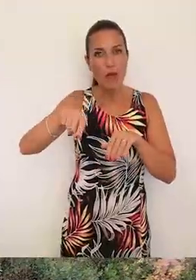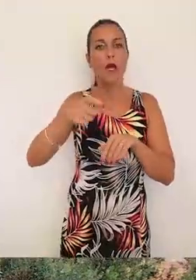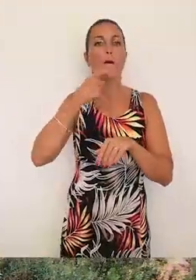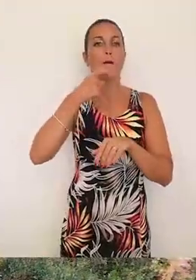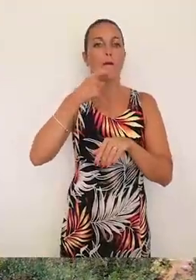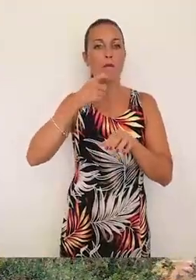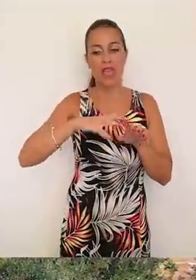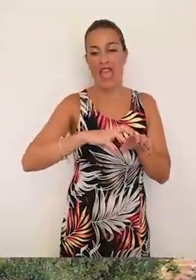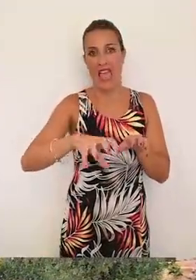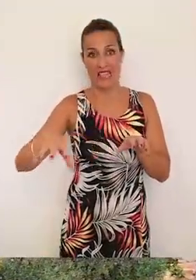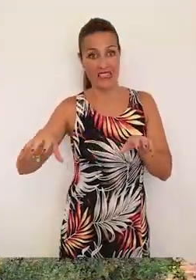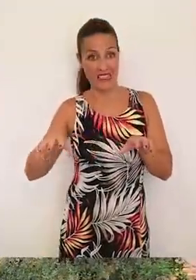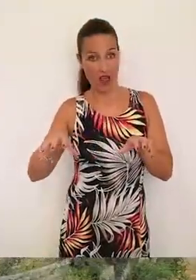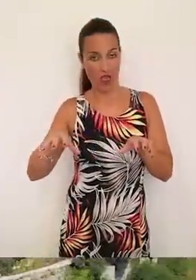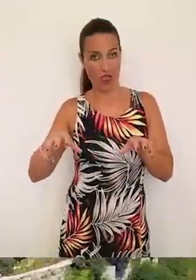pietra.